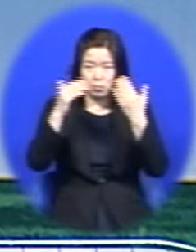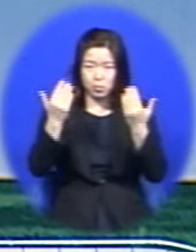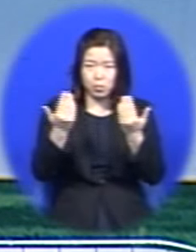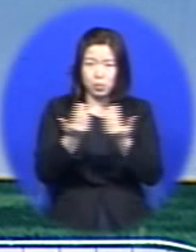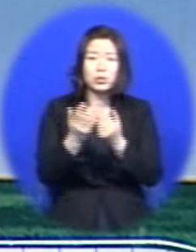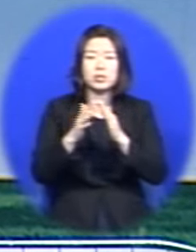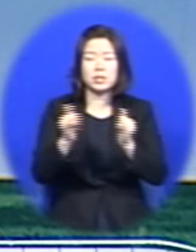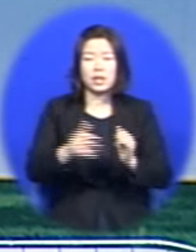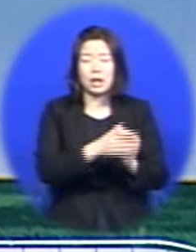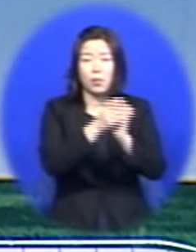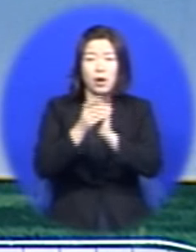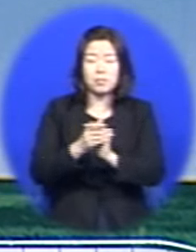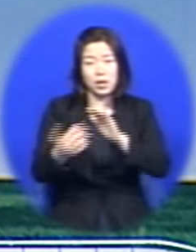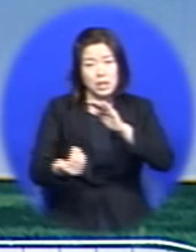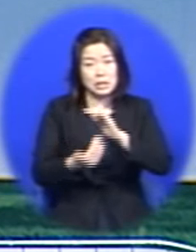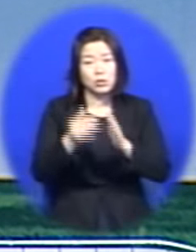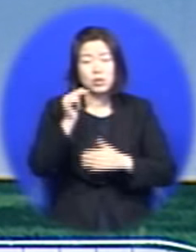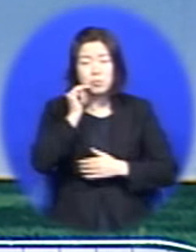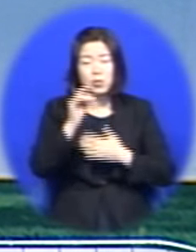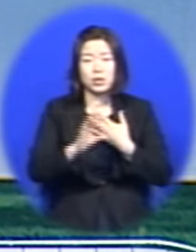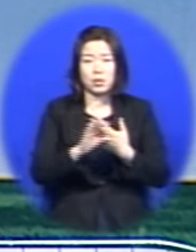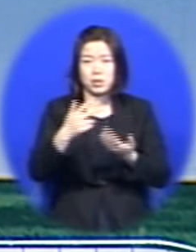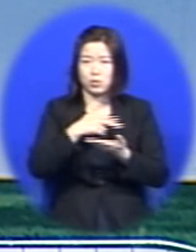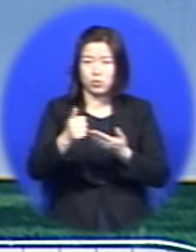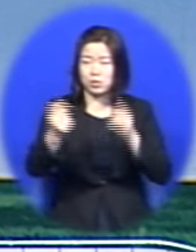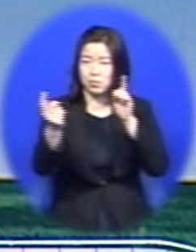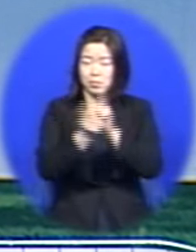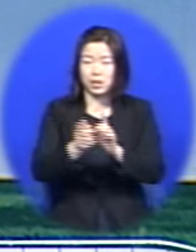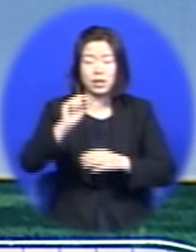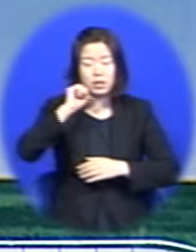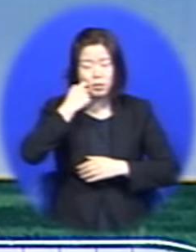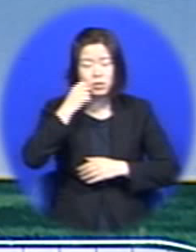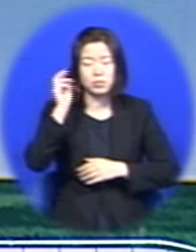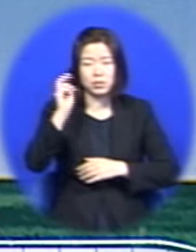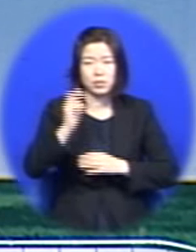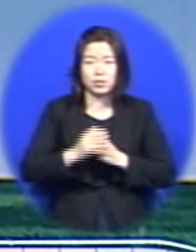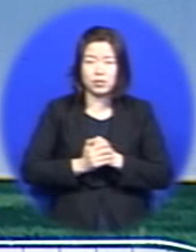모든 사람과 화평함을 이루지 못하면 주님을 뵐 수 없을 것이라.